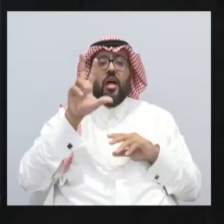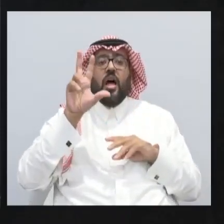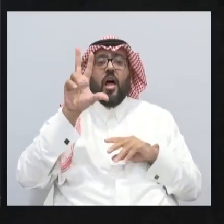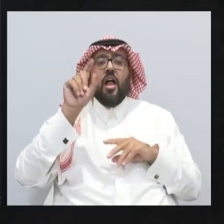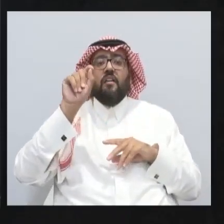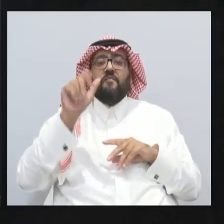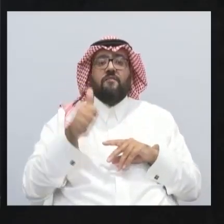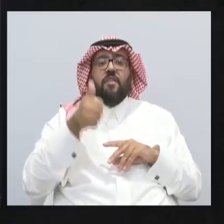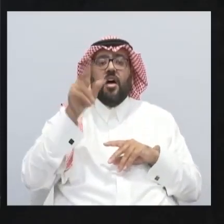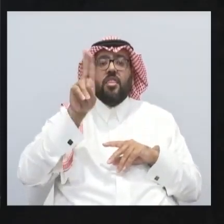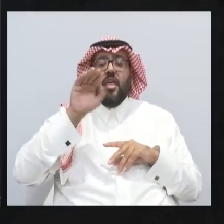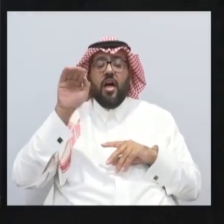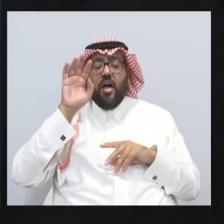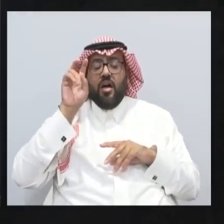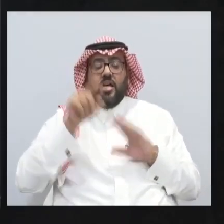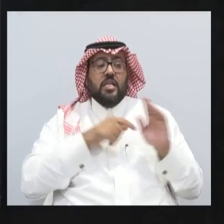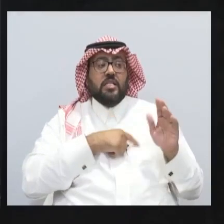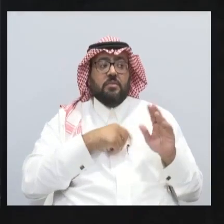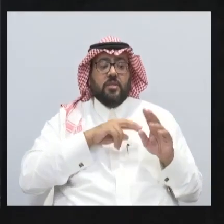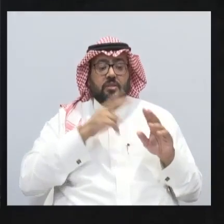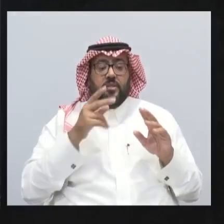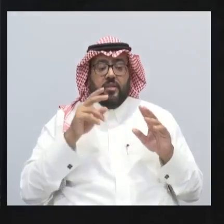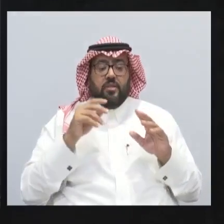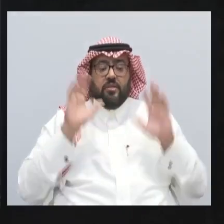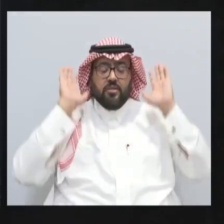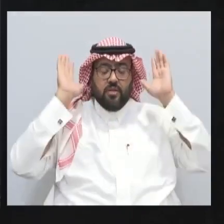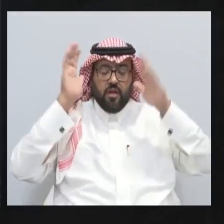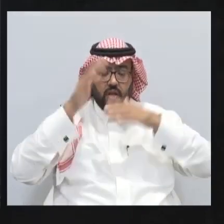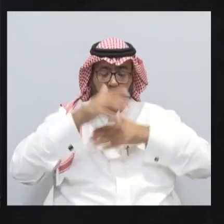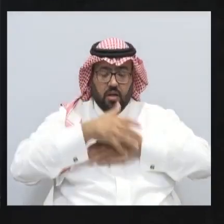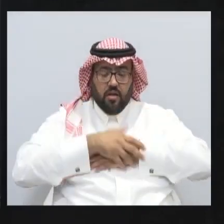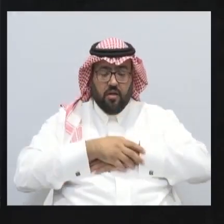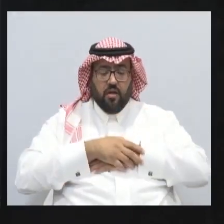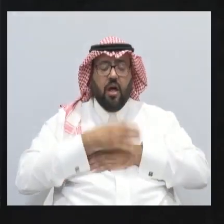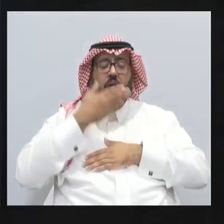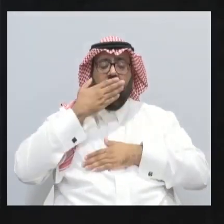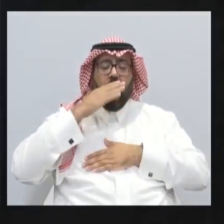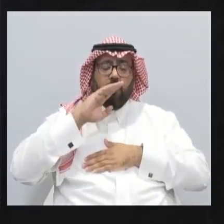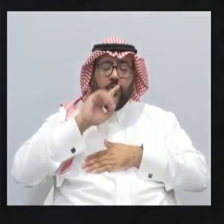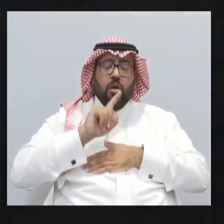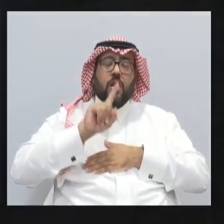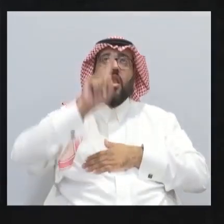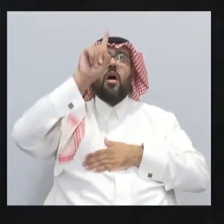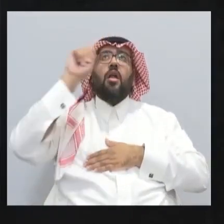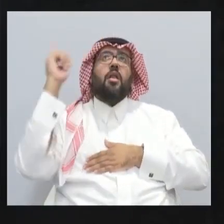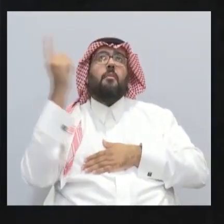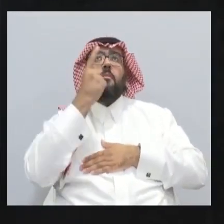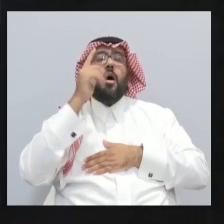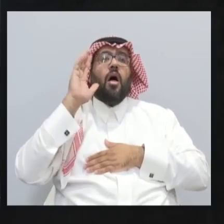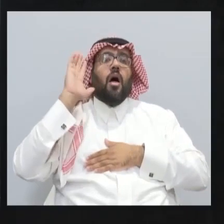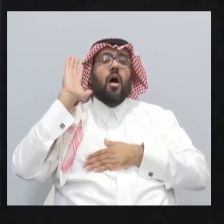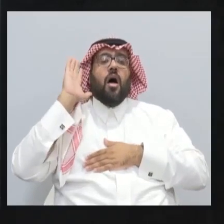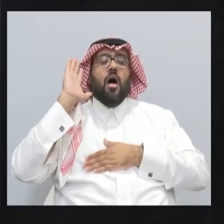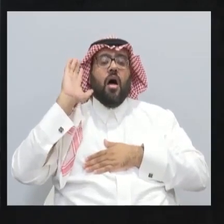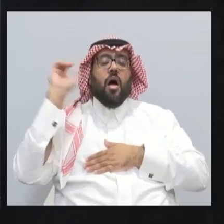الفاتحه الصلاه وهي الركن من اركان الصلاه فاذا صلى العبد وقرا الحمد لله رب العالمين يقول الله في الحديث